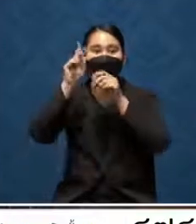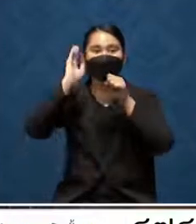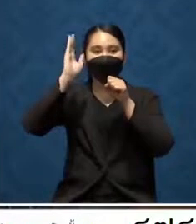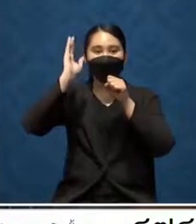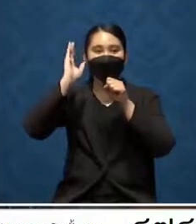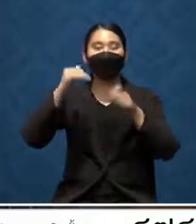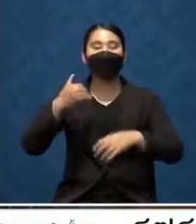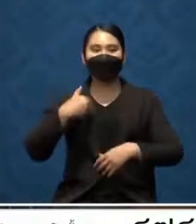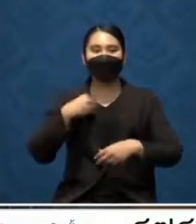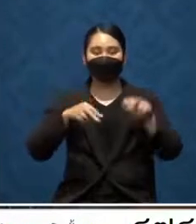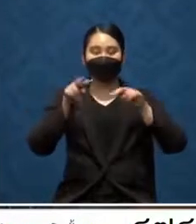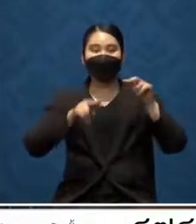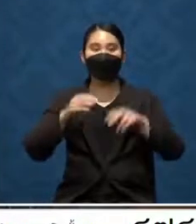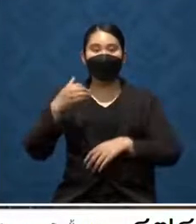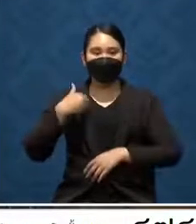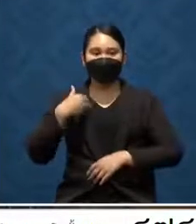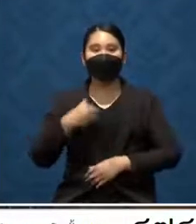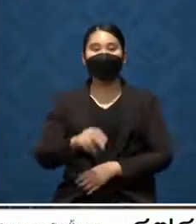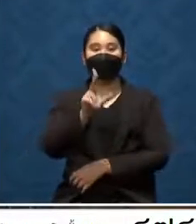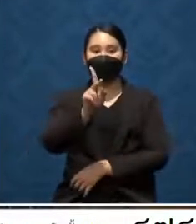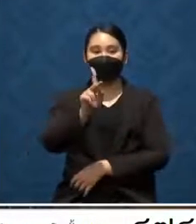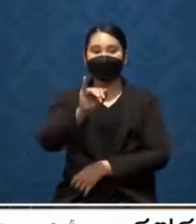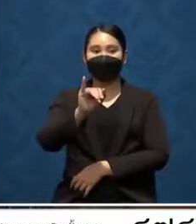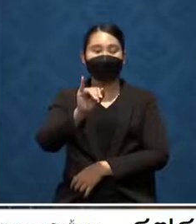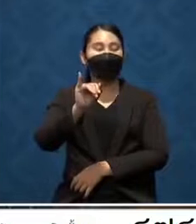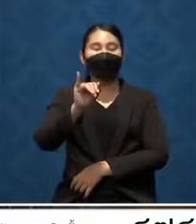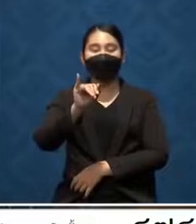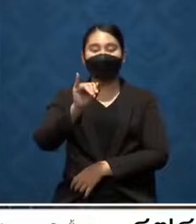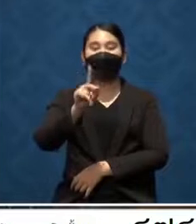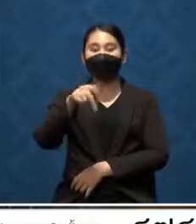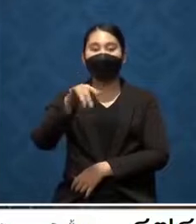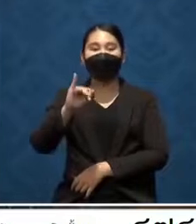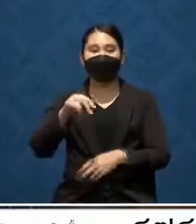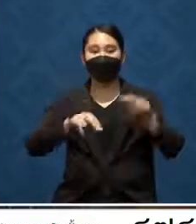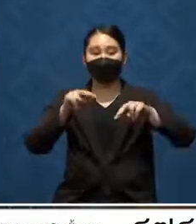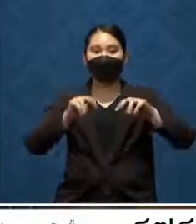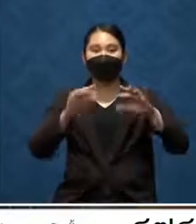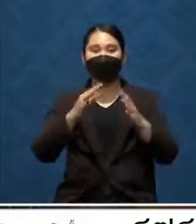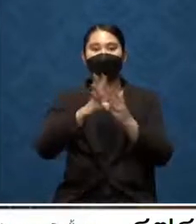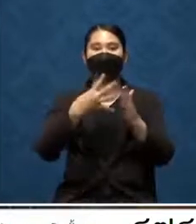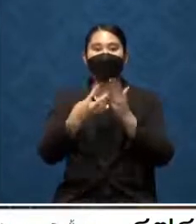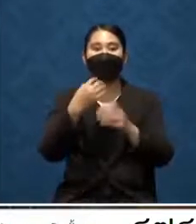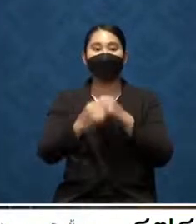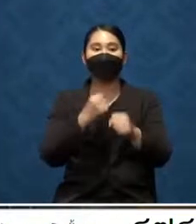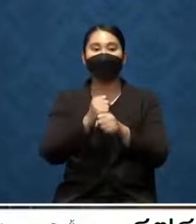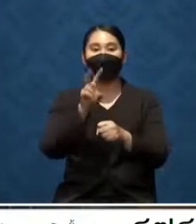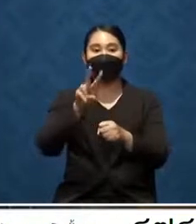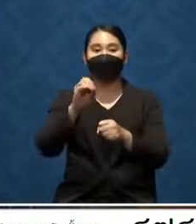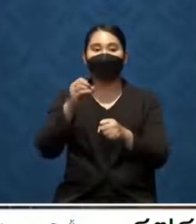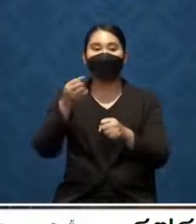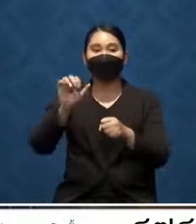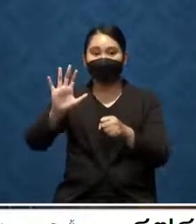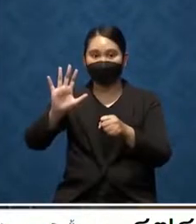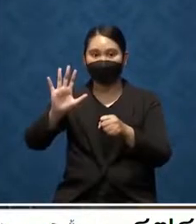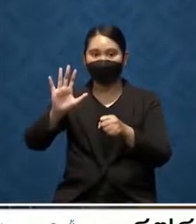มีที่ตอ